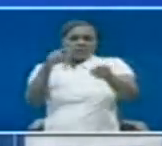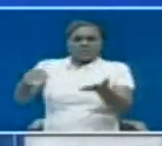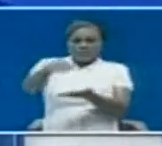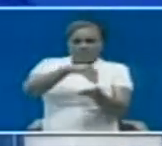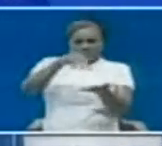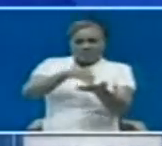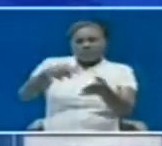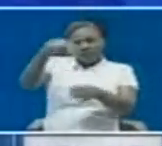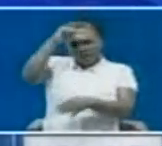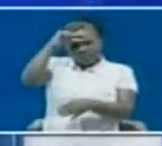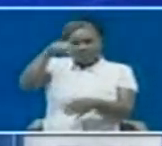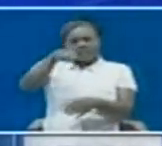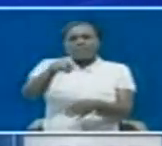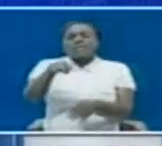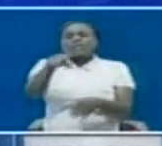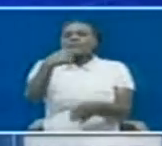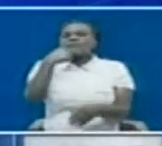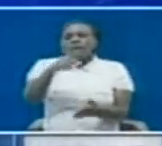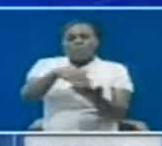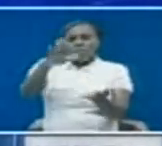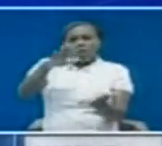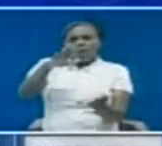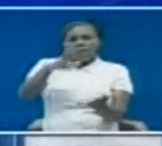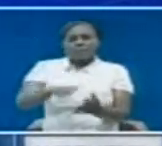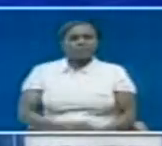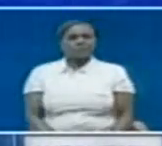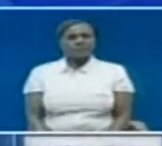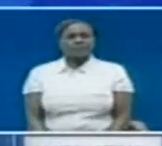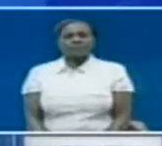of aloofness and asked them to be more engaging.